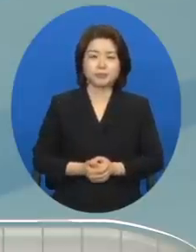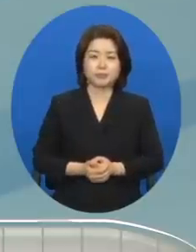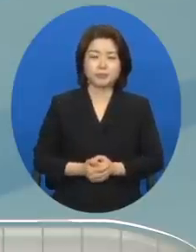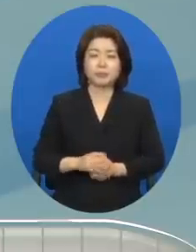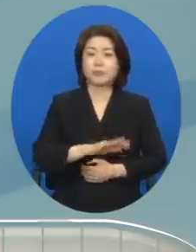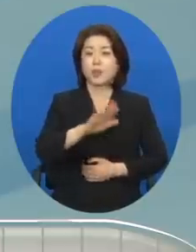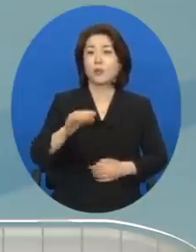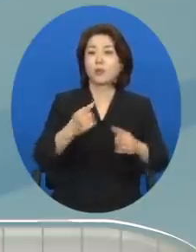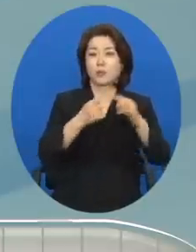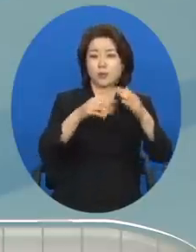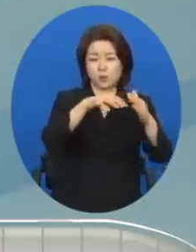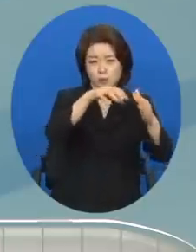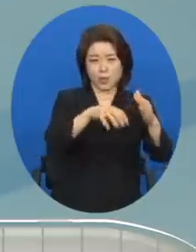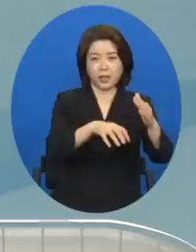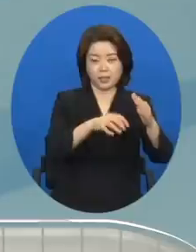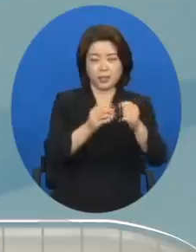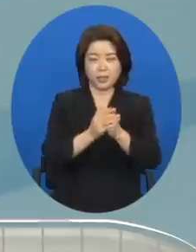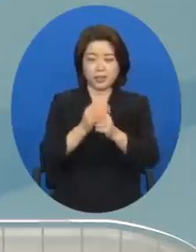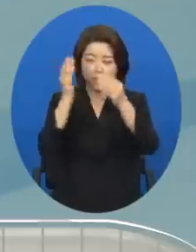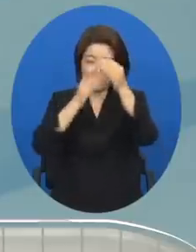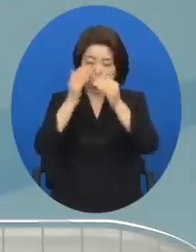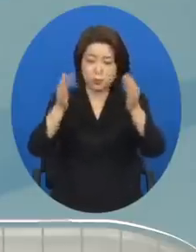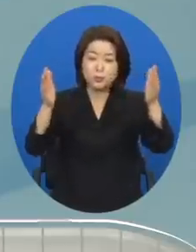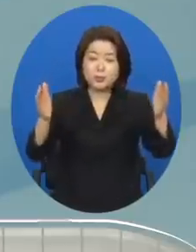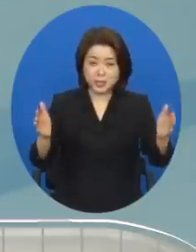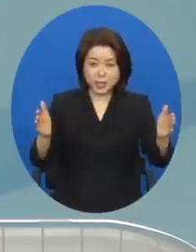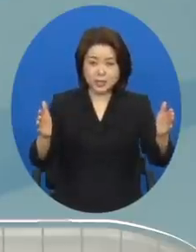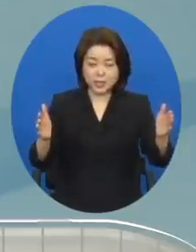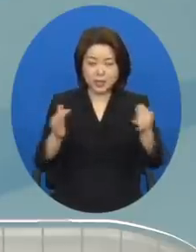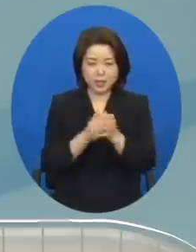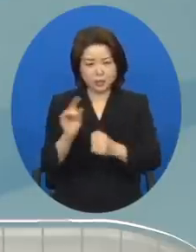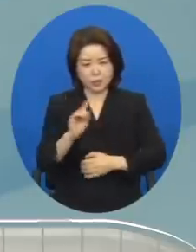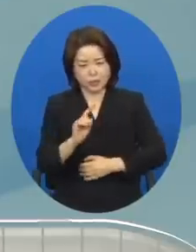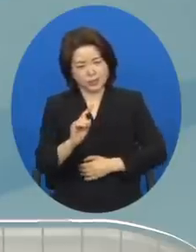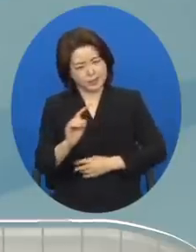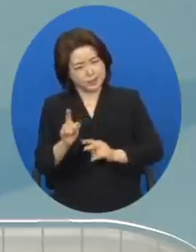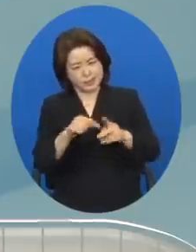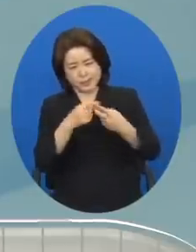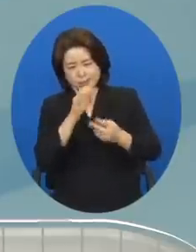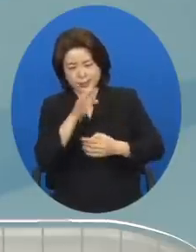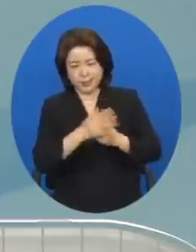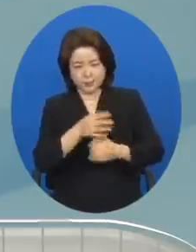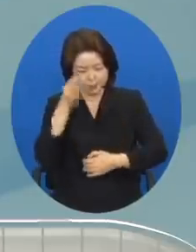우리 교회 안에 성도들 사이에 도무지 용납이 안 되는 사람,